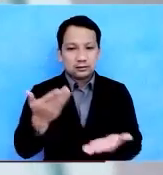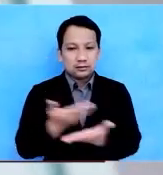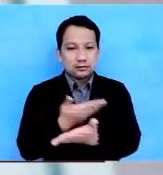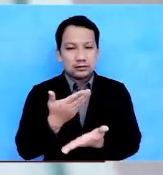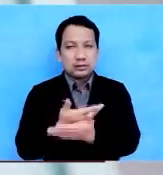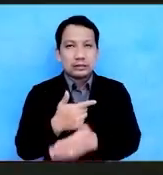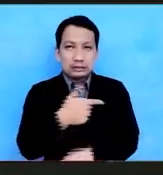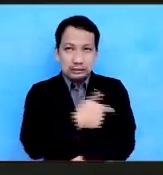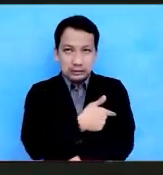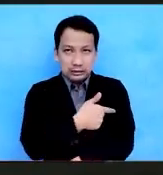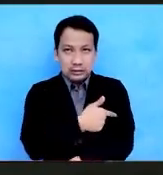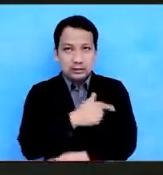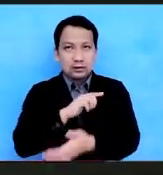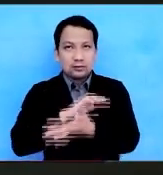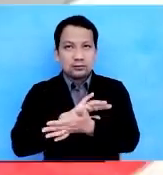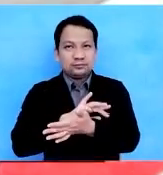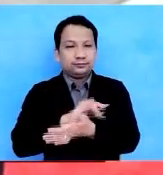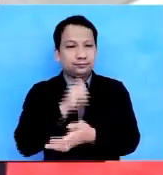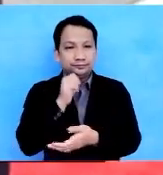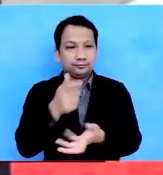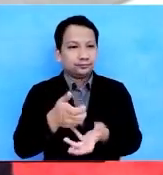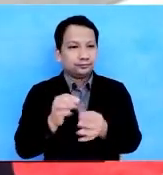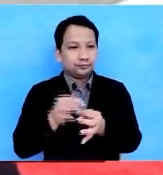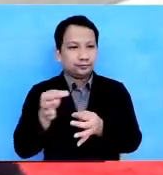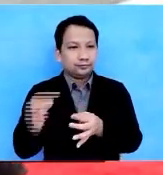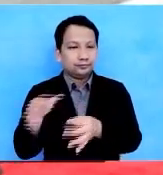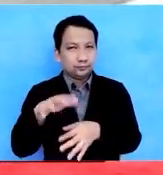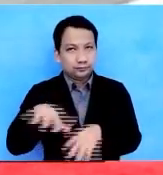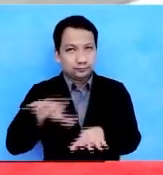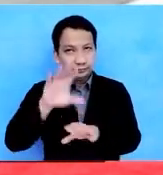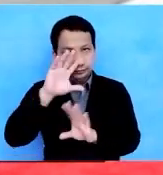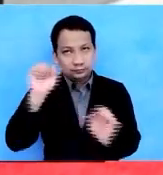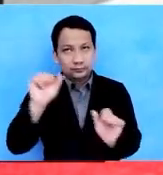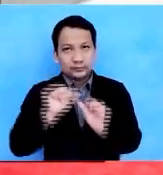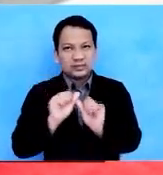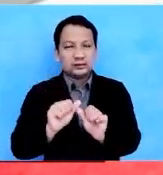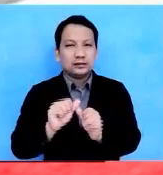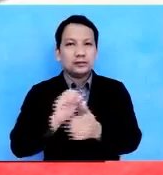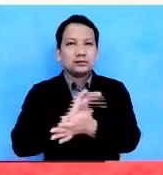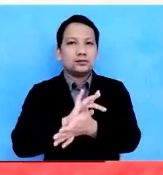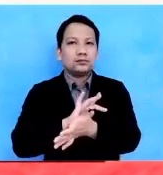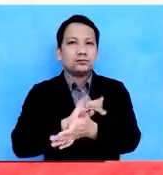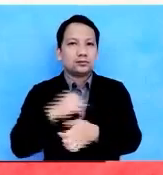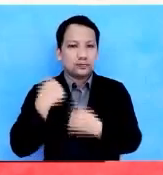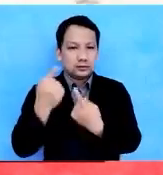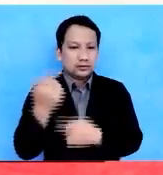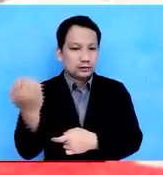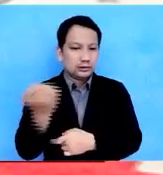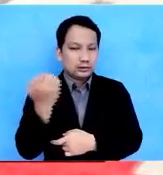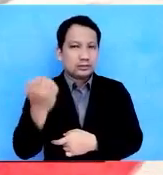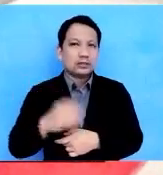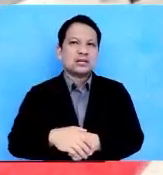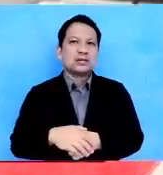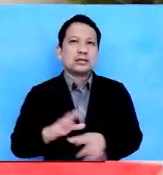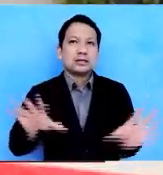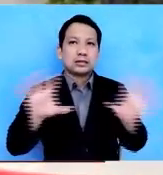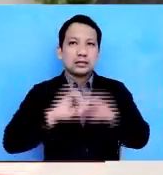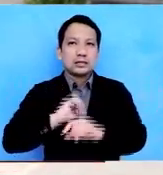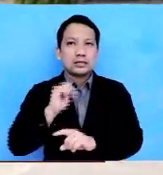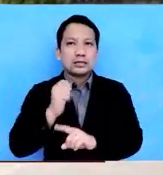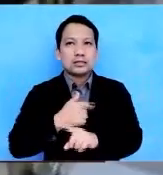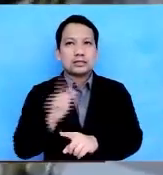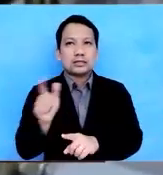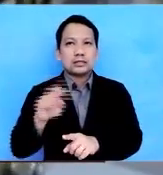kontra COVID-19 nang hindi i-extend ni Pangulong Bongbong Marcos ang COVID-19 State of Emergency na nagtapos noong